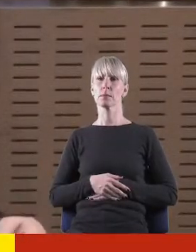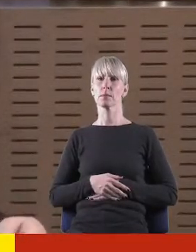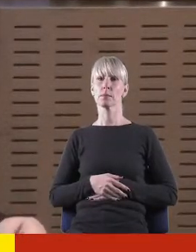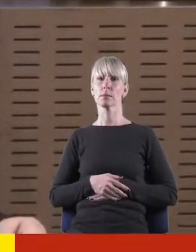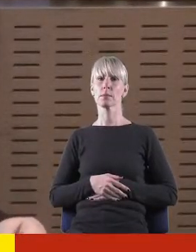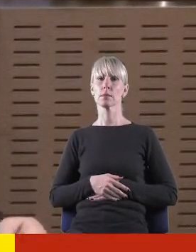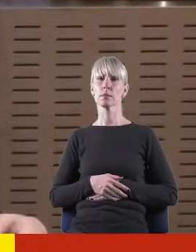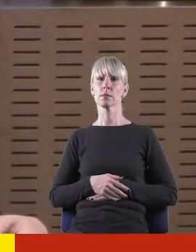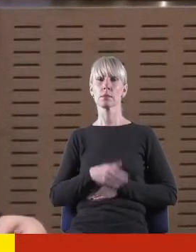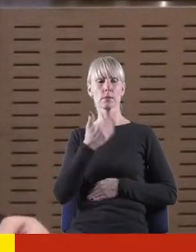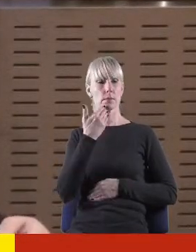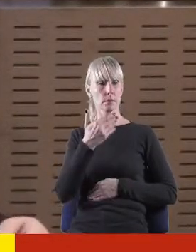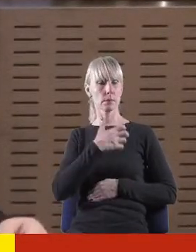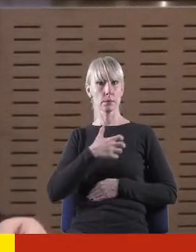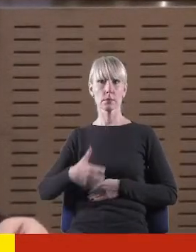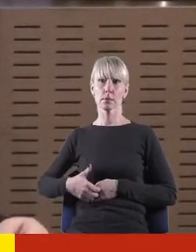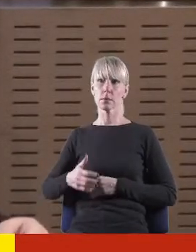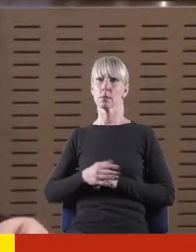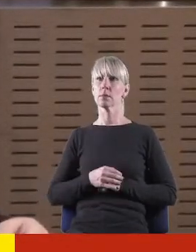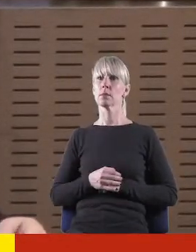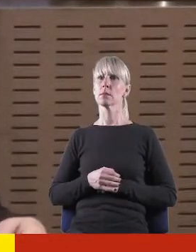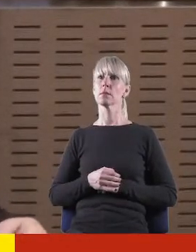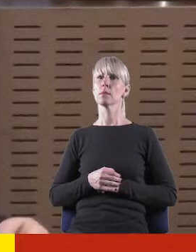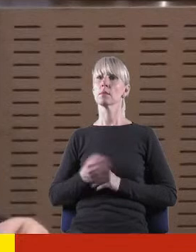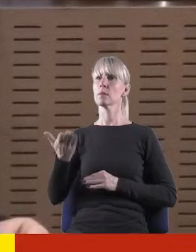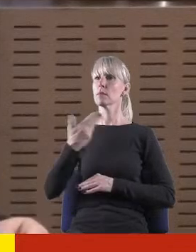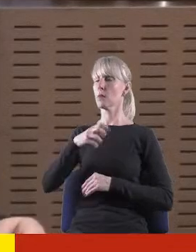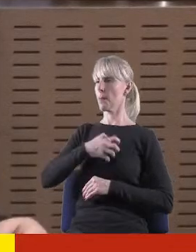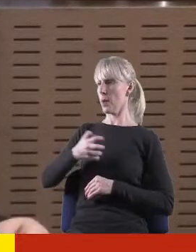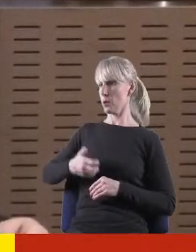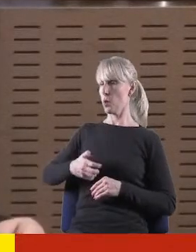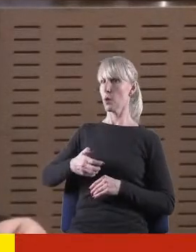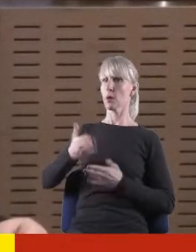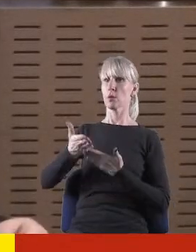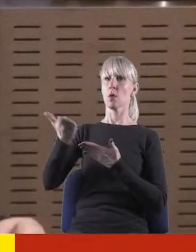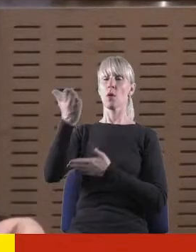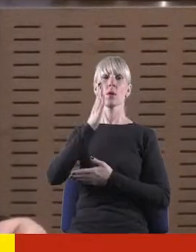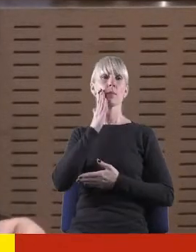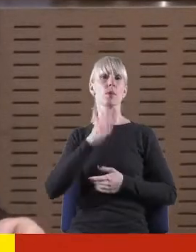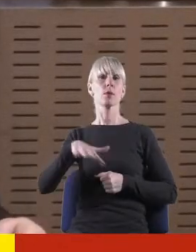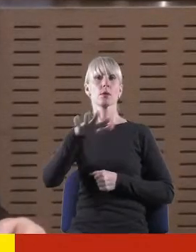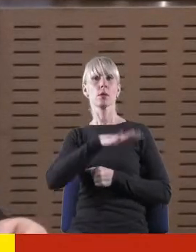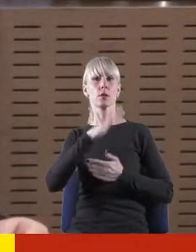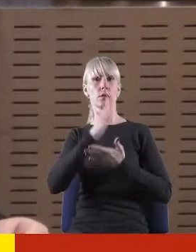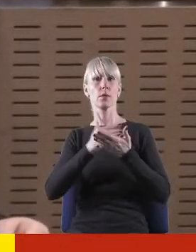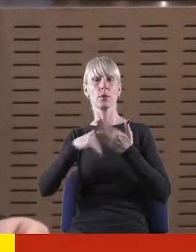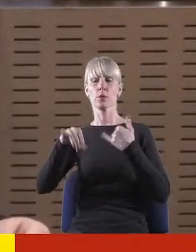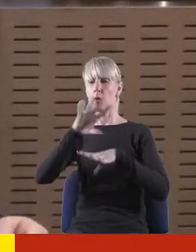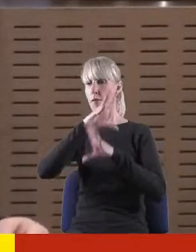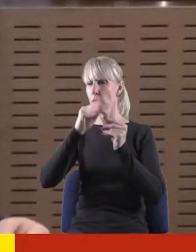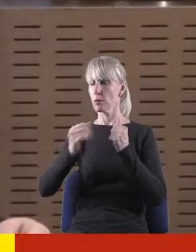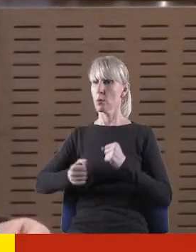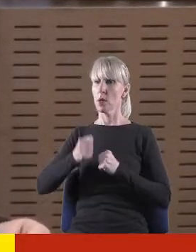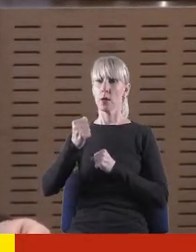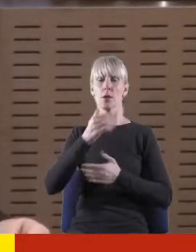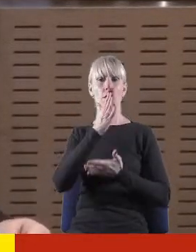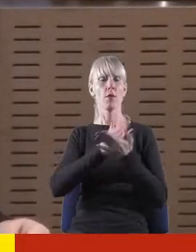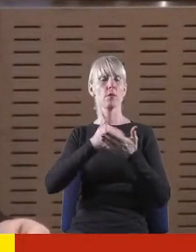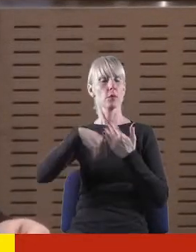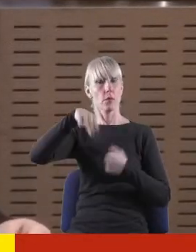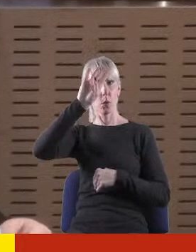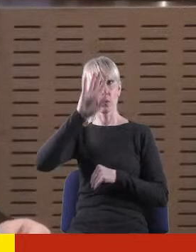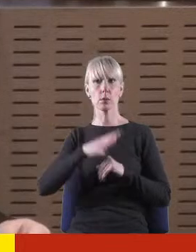Dziękuję bardzo, Panie Marszałku. Jak zapewne Pan Marszałek, mieszkańcy województwa i wszyscy radni Sejmiku Województwa